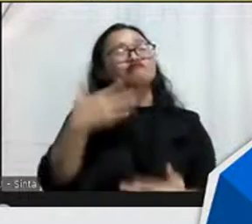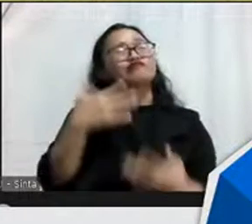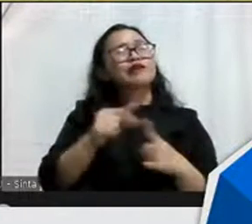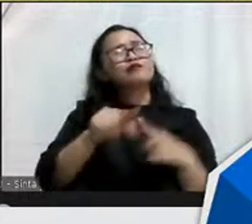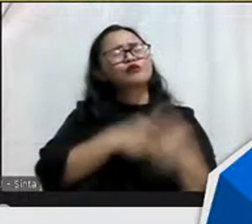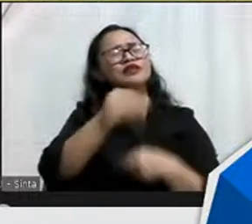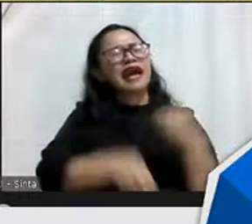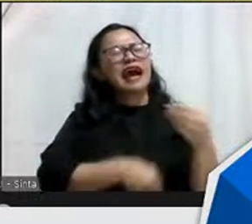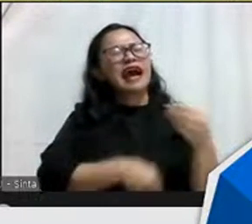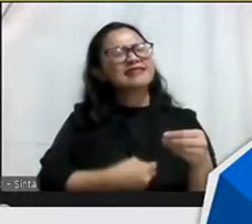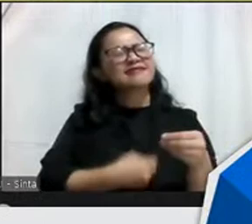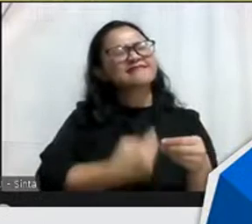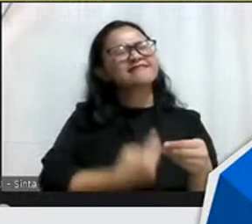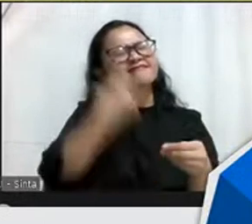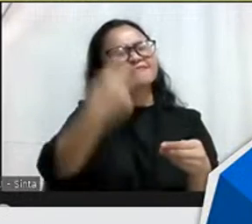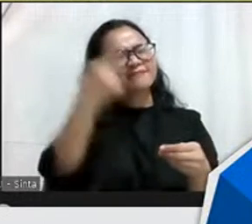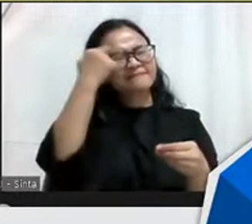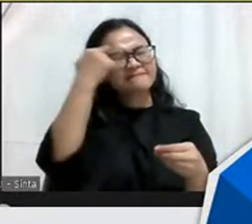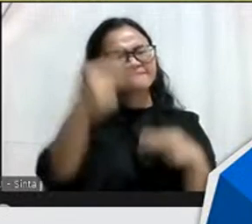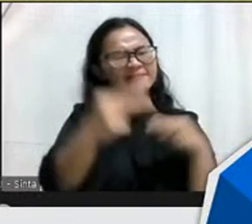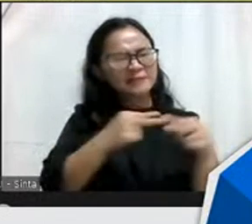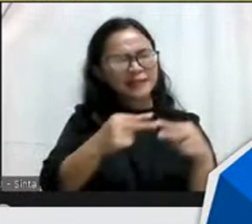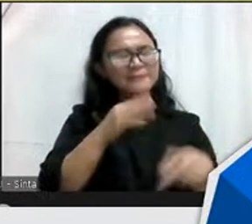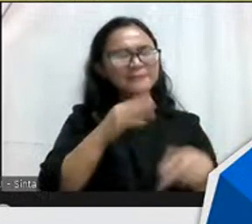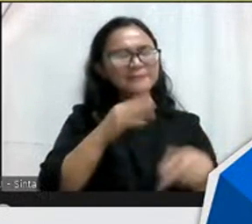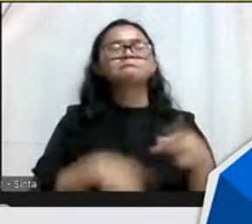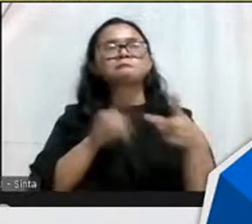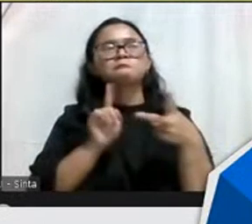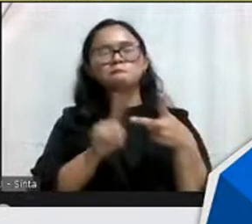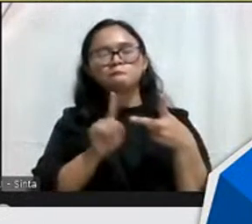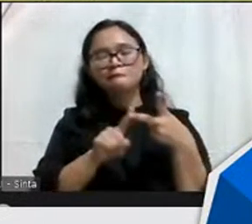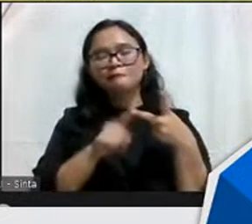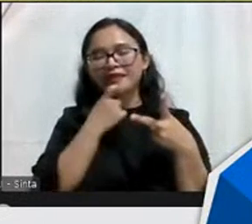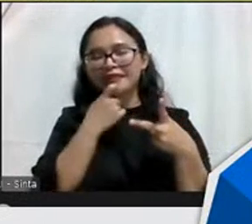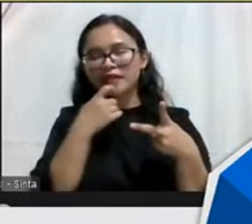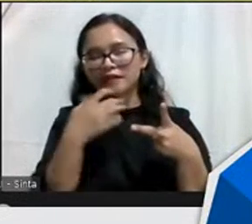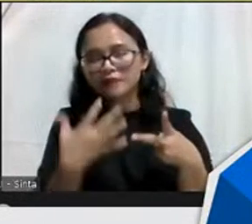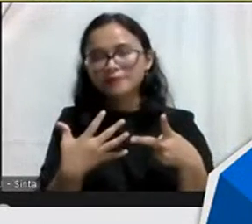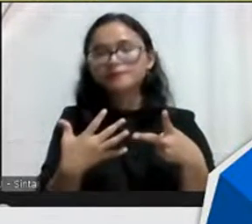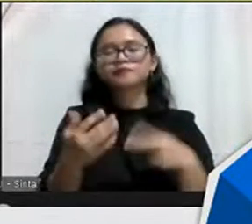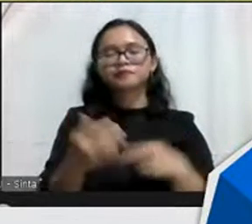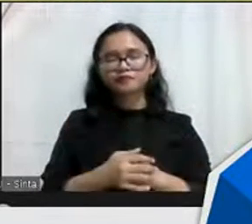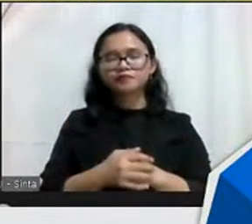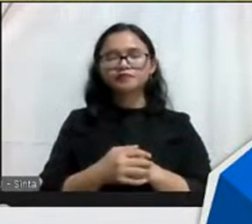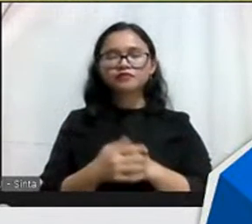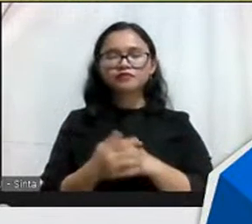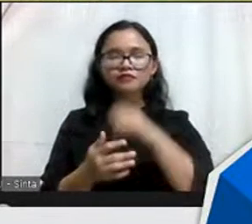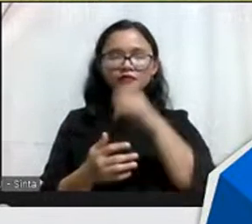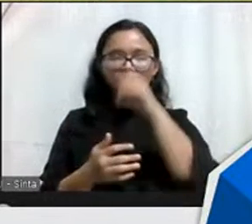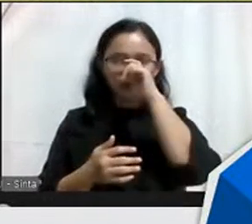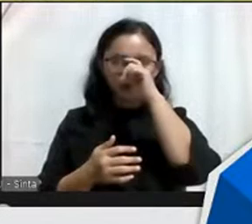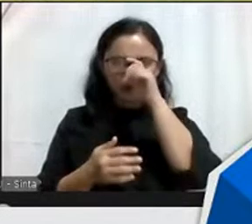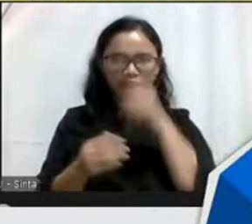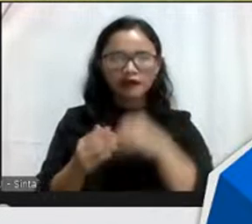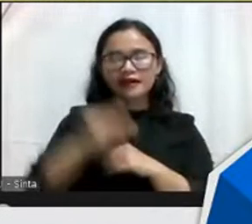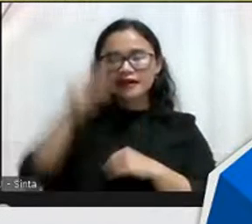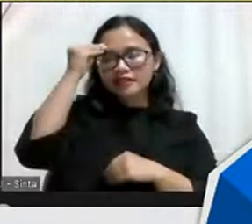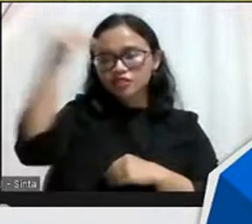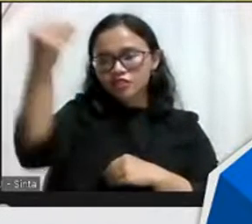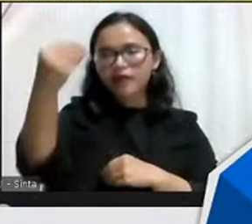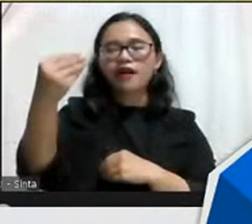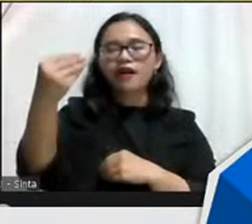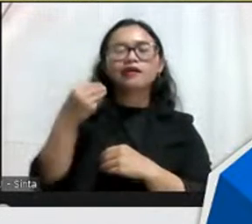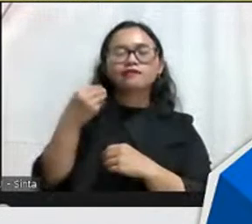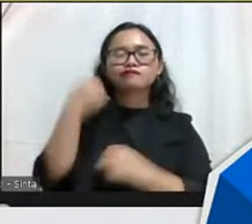kedua Eh National AC plan on bus and Human Rights itu adalah satu bagian yang memang